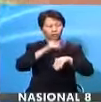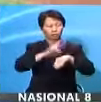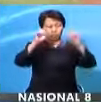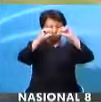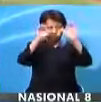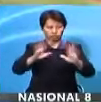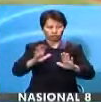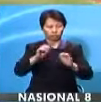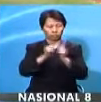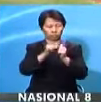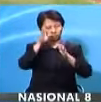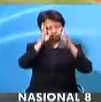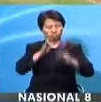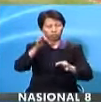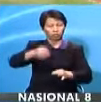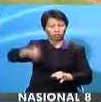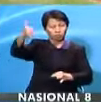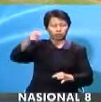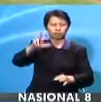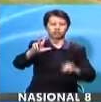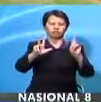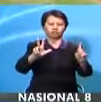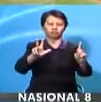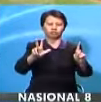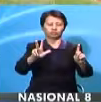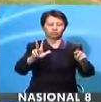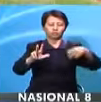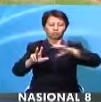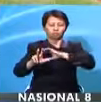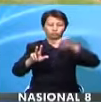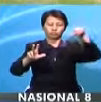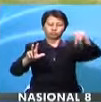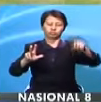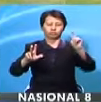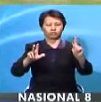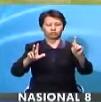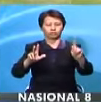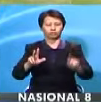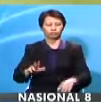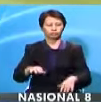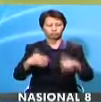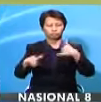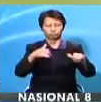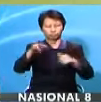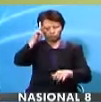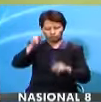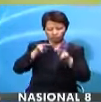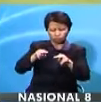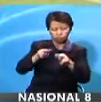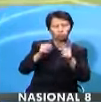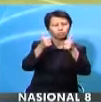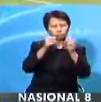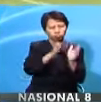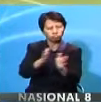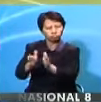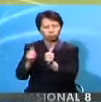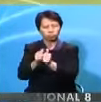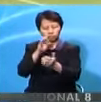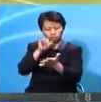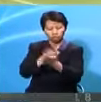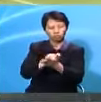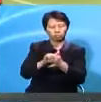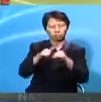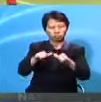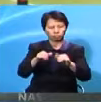Alam dengan keputusan 3-1 tewaskan PDRM. Persembahan Kelantan dilihat lebih teratur dan yakin